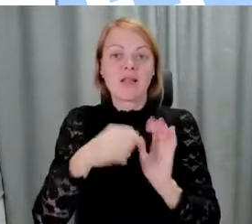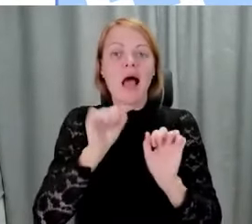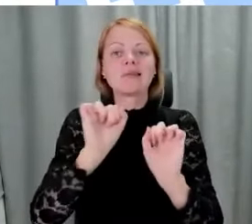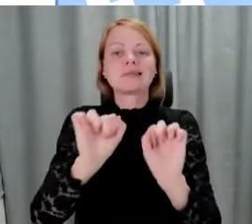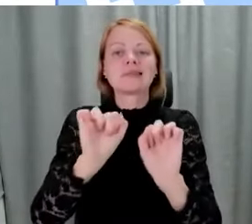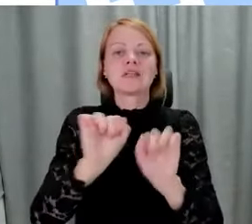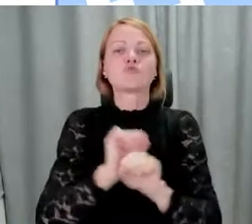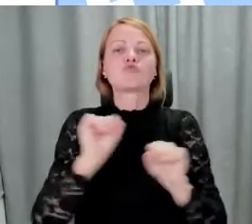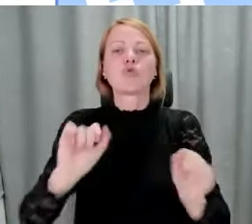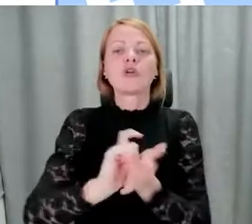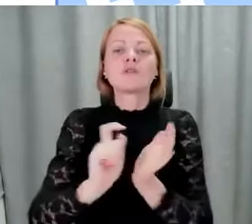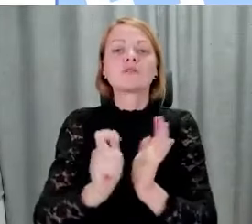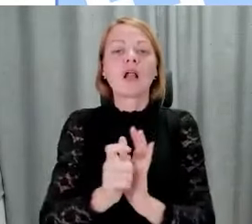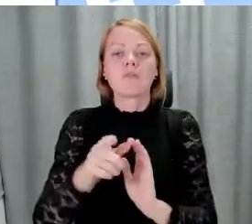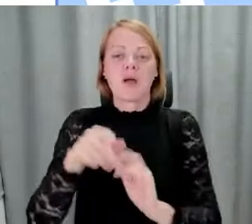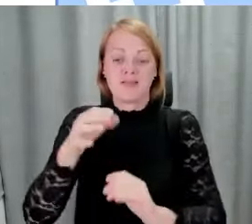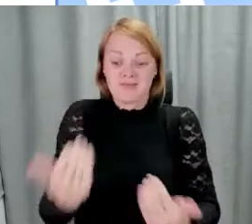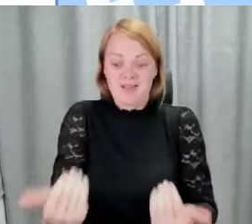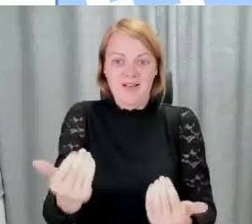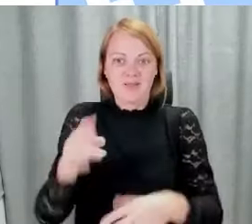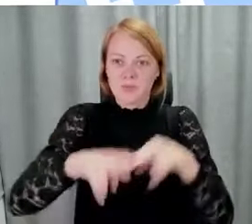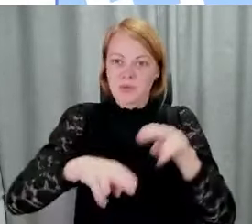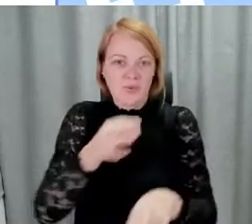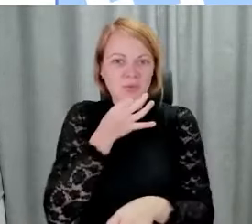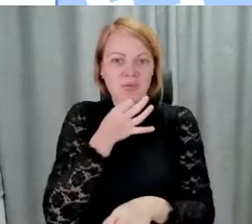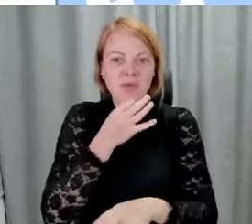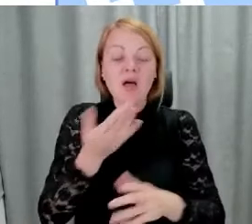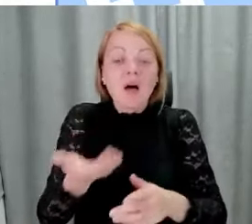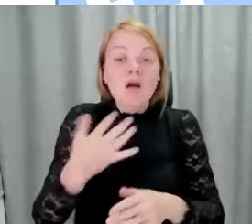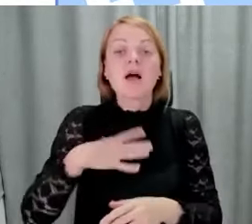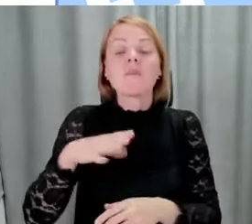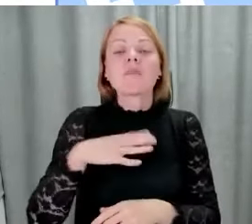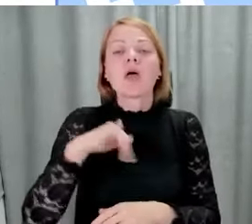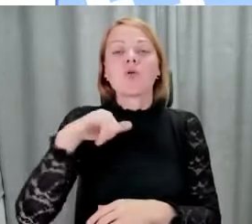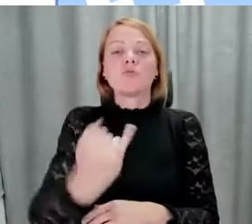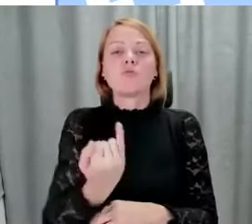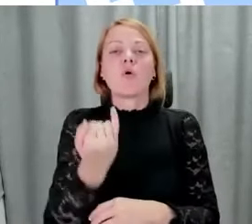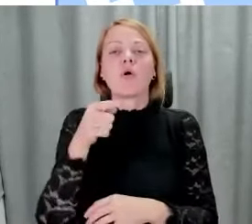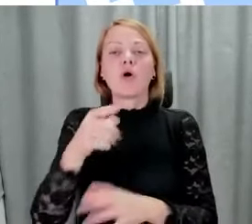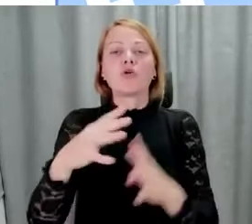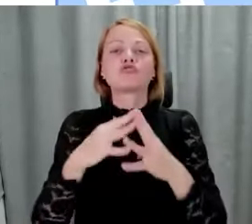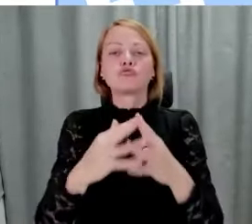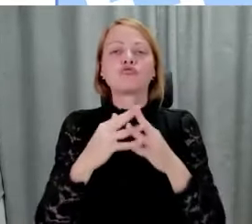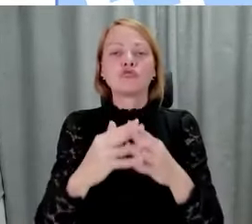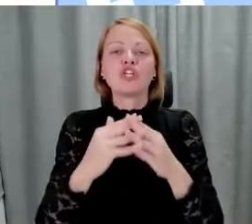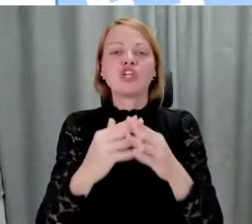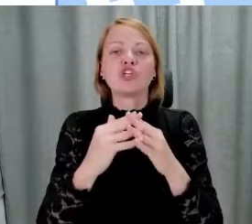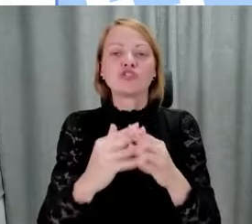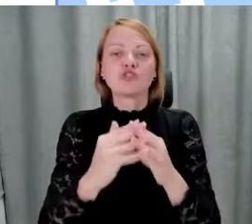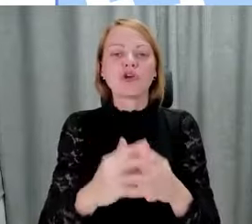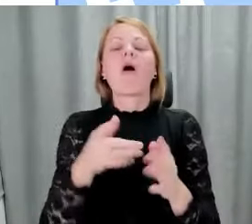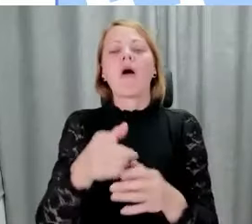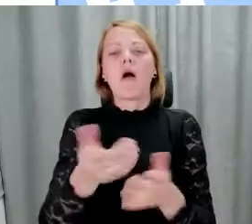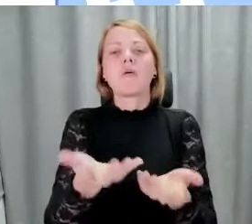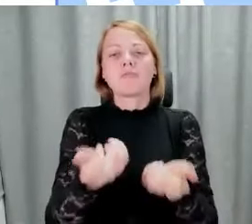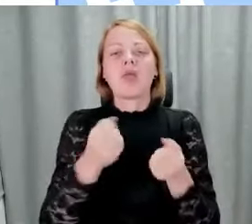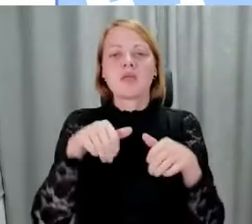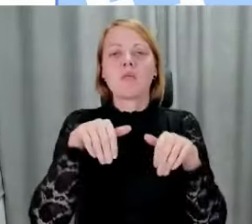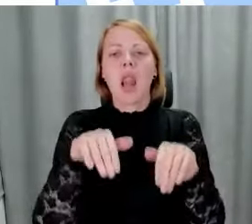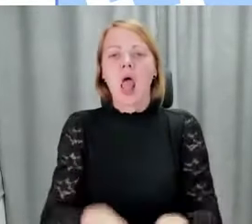telpu. Kāpēc? Tāpēc, ka, ja mēs runājam, pieņemsim par šķūnīšiem, viņi to pātri. Pieņem lēmumu, vienkāršo tā